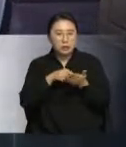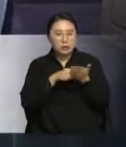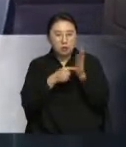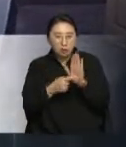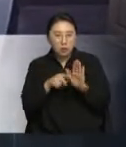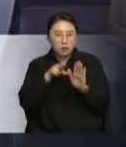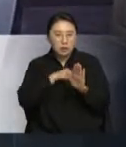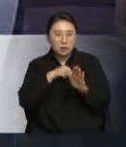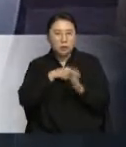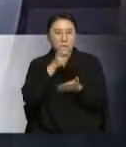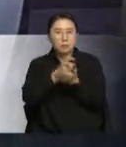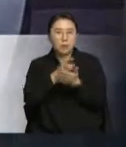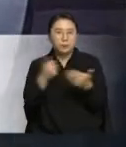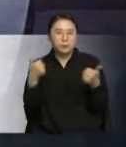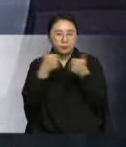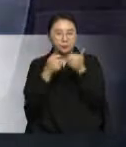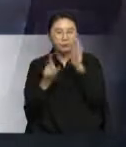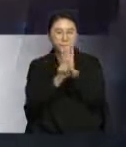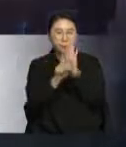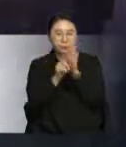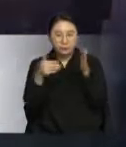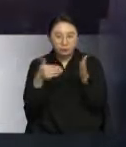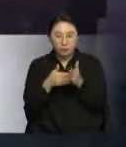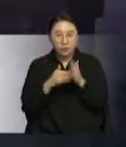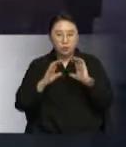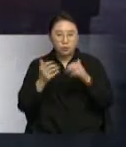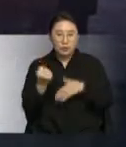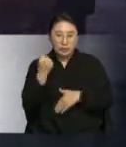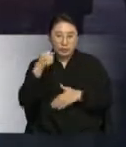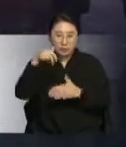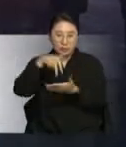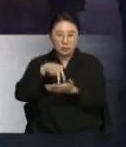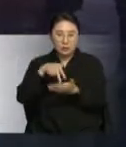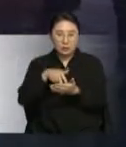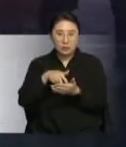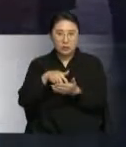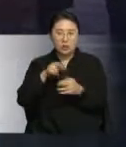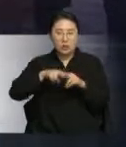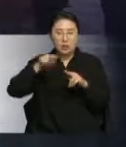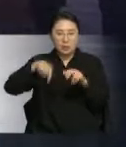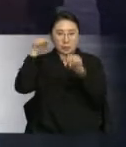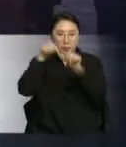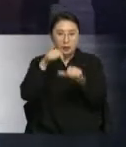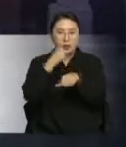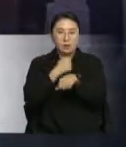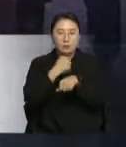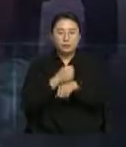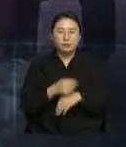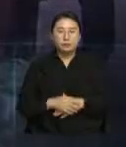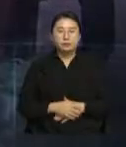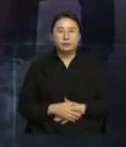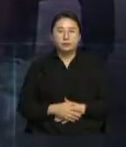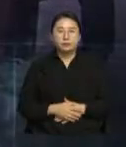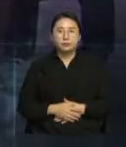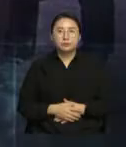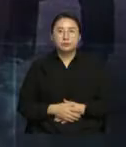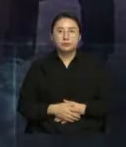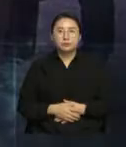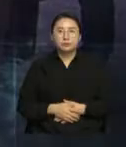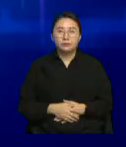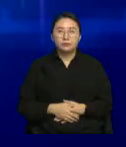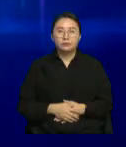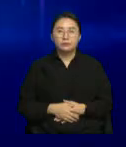해당 구의원은 법적 대응을 예고했고 국민의힘 측에서 재차 사퇴 촉구를 이어갔습니다. 자세한 내용 태윤영 기자가